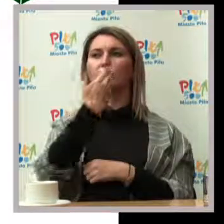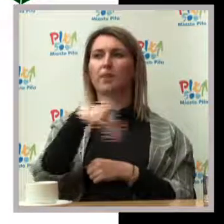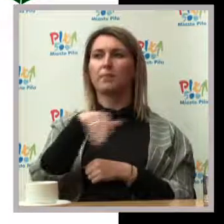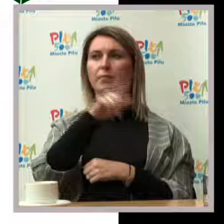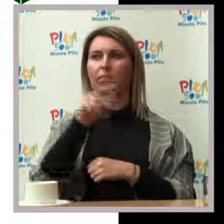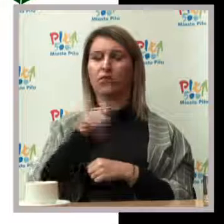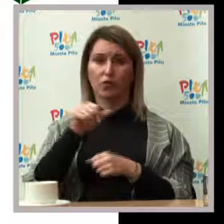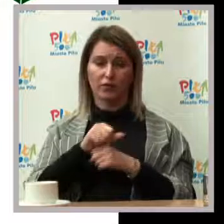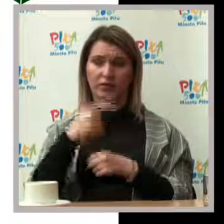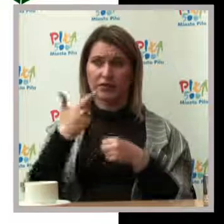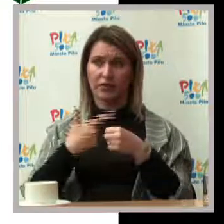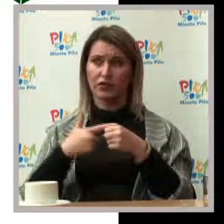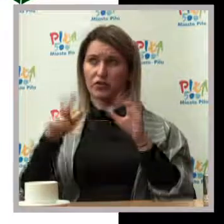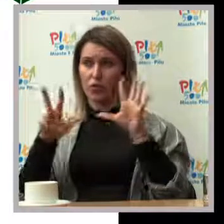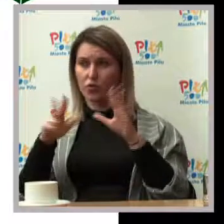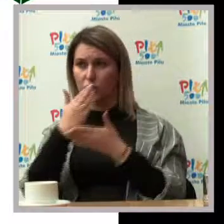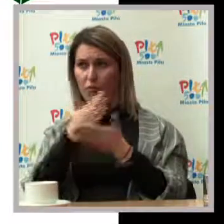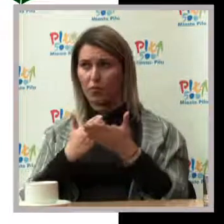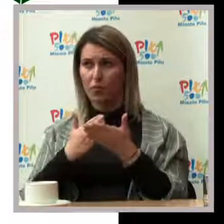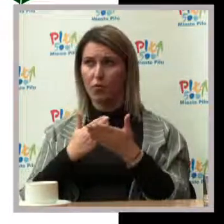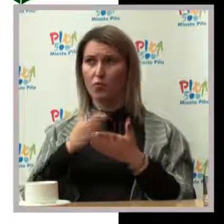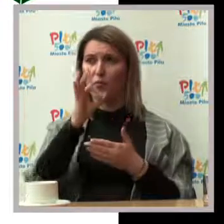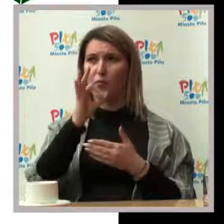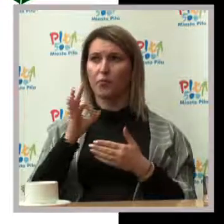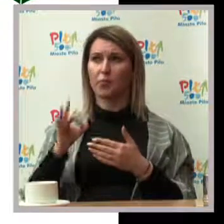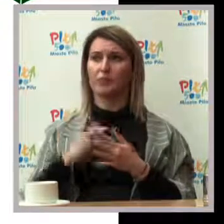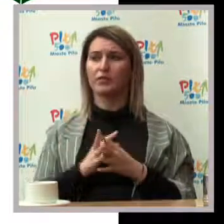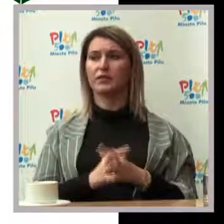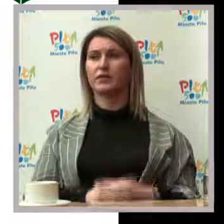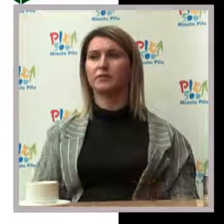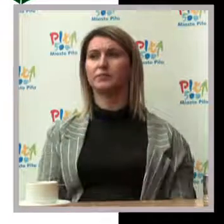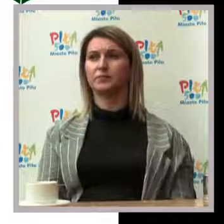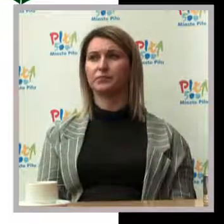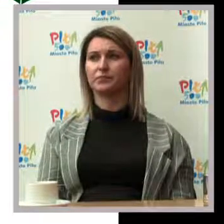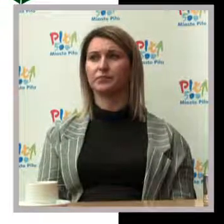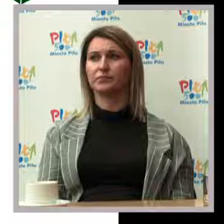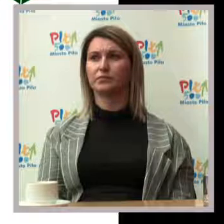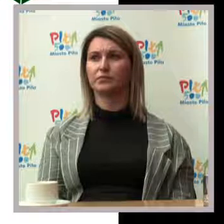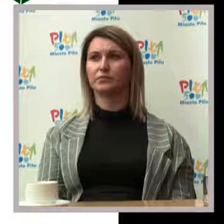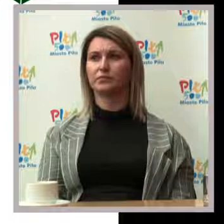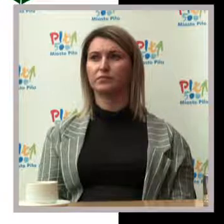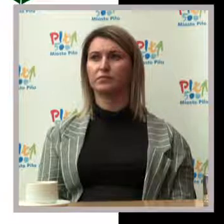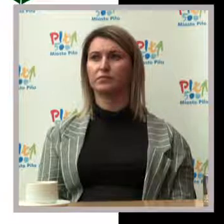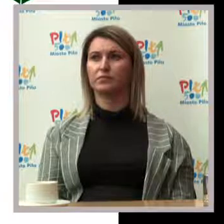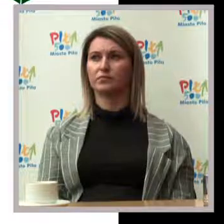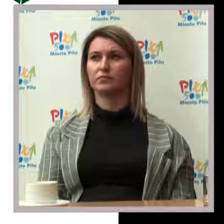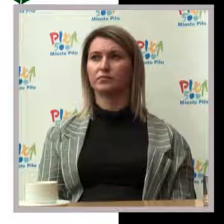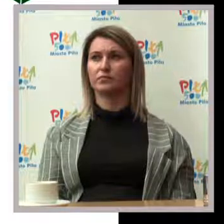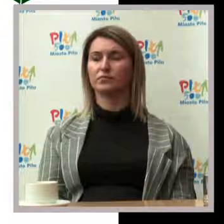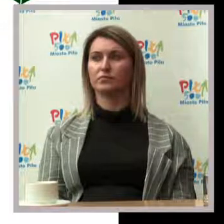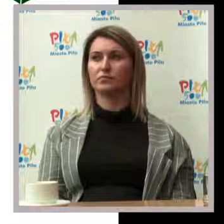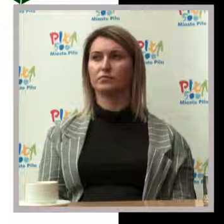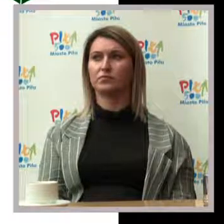blisko 28,5%, a na pewno ten wskaźnik wzrośnie i przekroczy 30% po wprowadzeniu wszystkich wartości